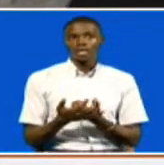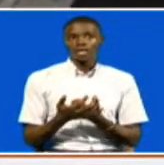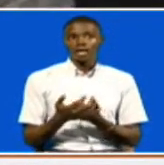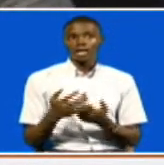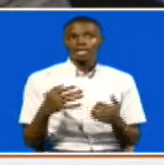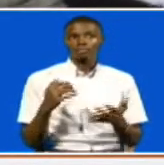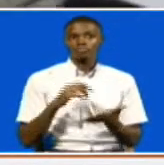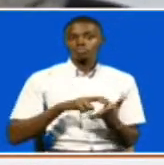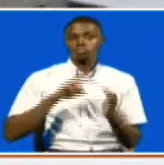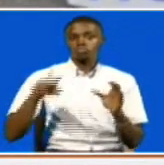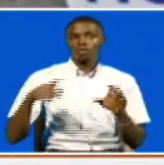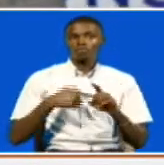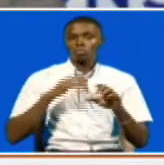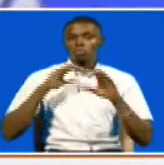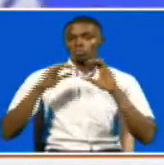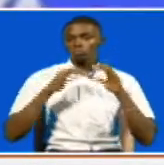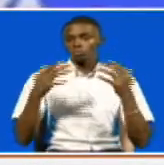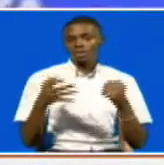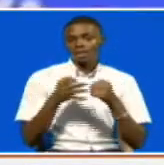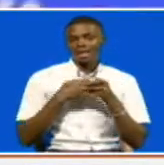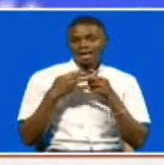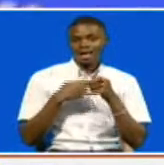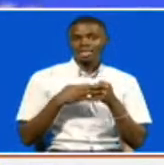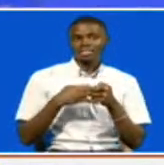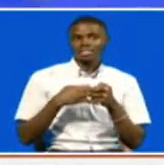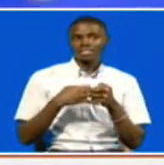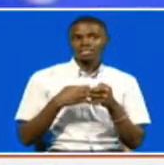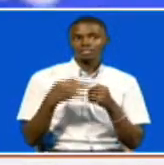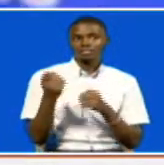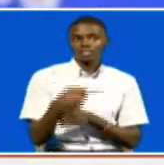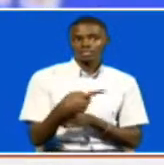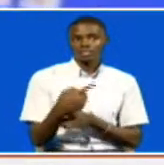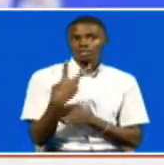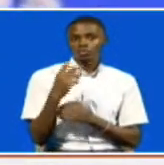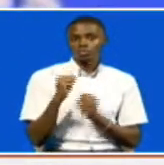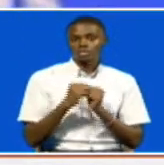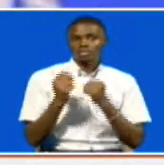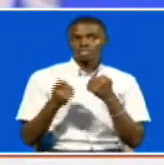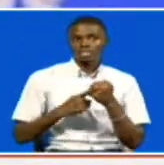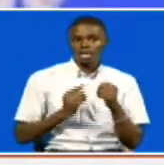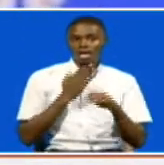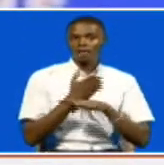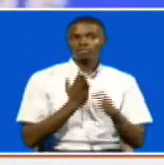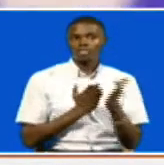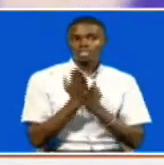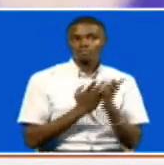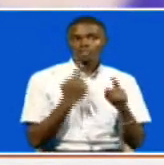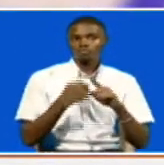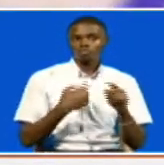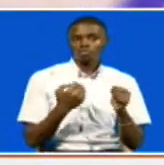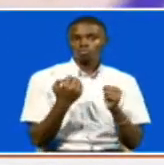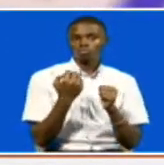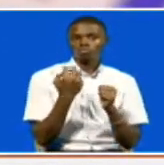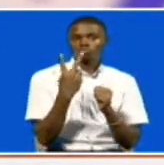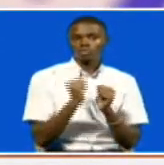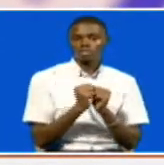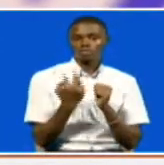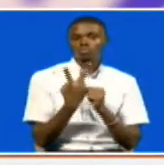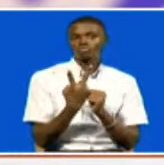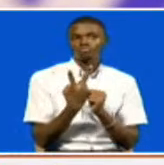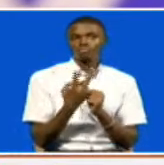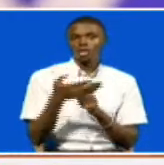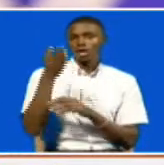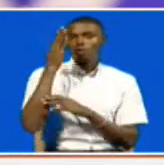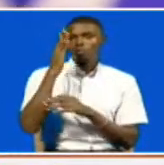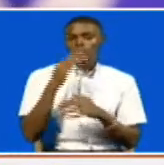katika mamlaka ya mawasiliano Agosti mwaka 2019 baada ya kuhudumu kutoka mwaka 2012. Mola